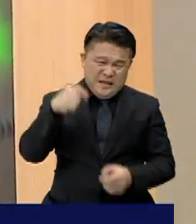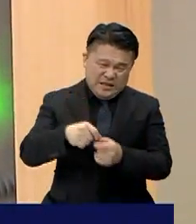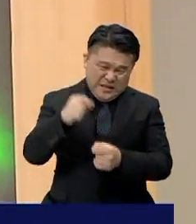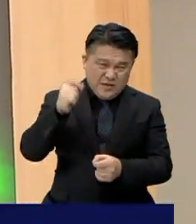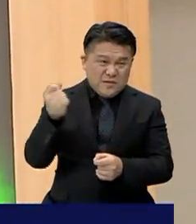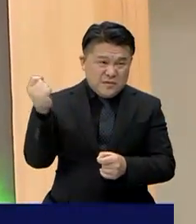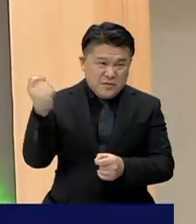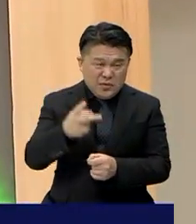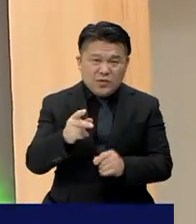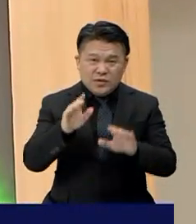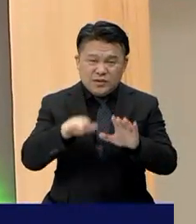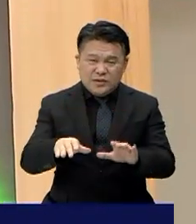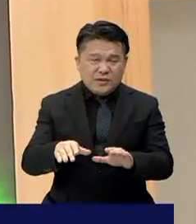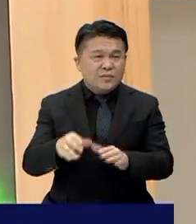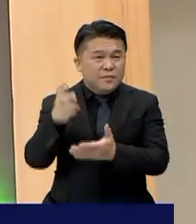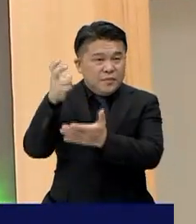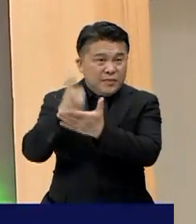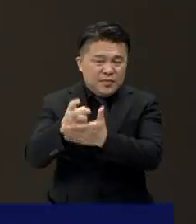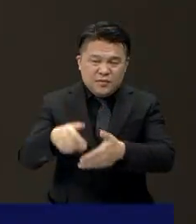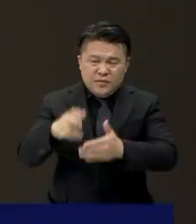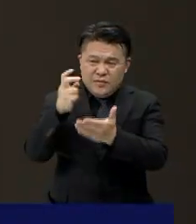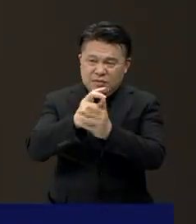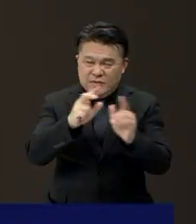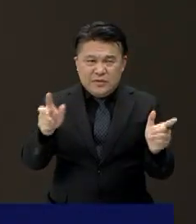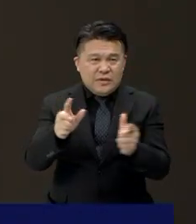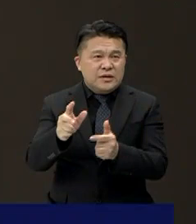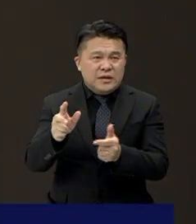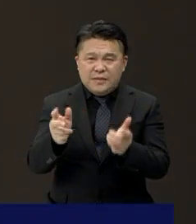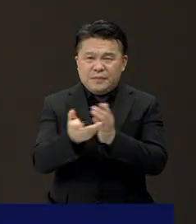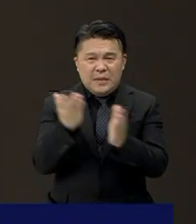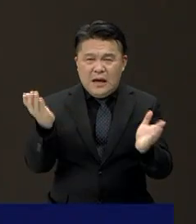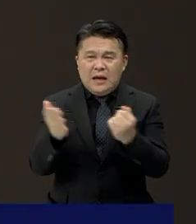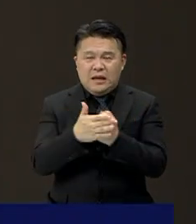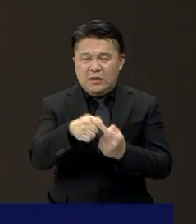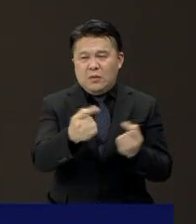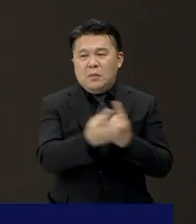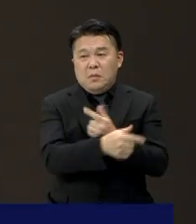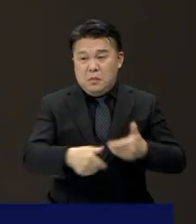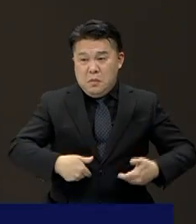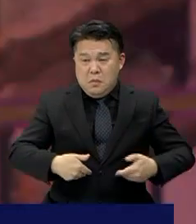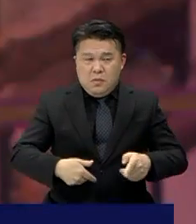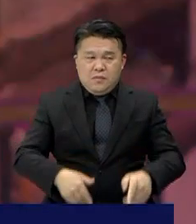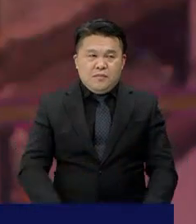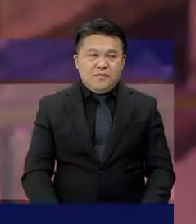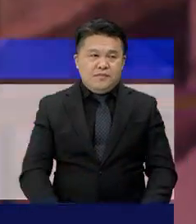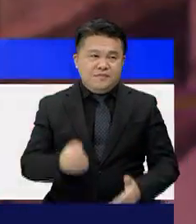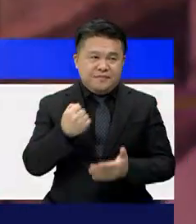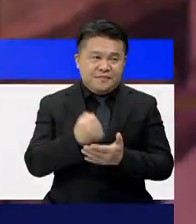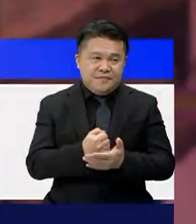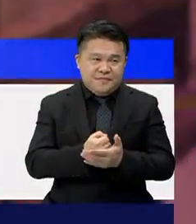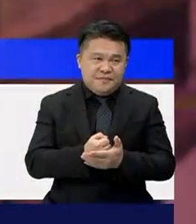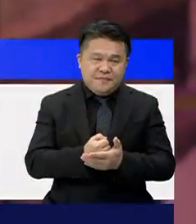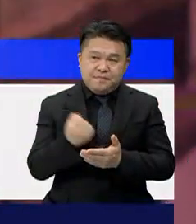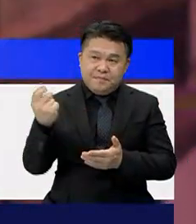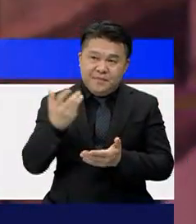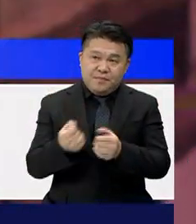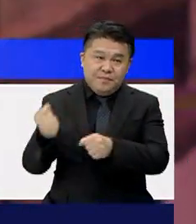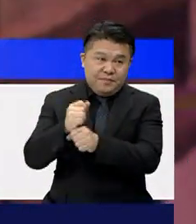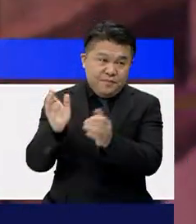했지만 현재 소방법이나 건축법 등 규제가 따라주지 못하기 때문입니다. 아쉽게나마